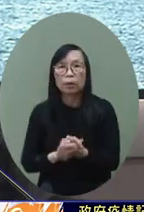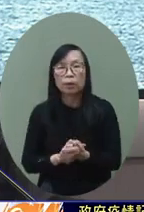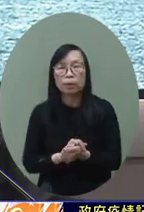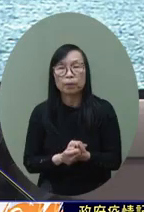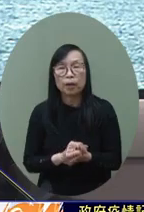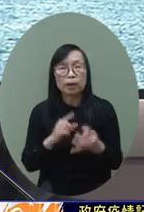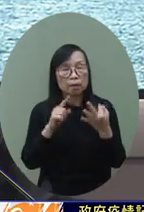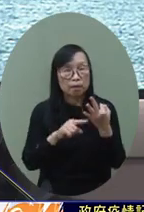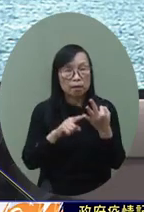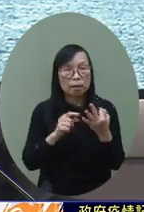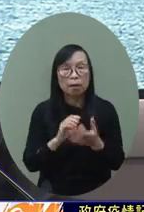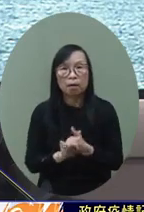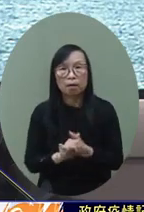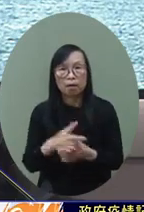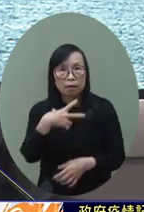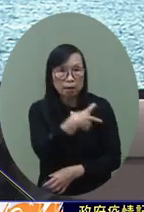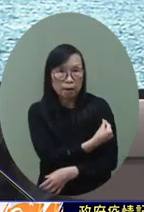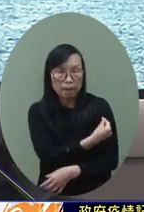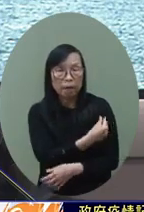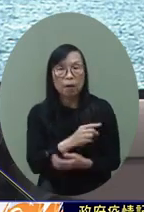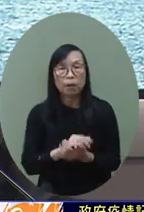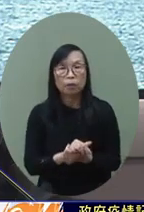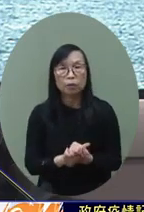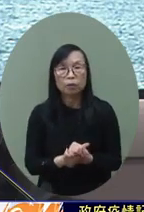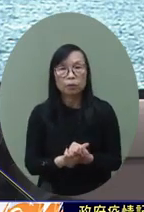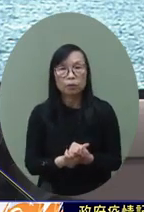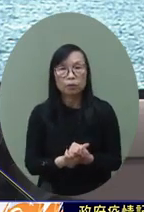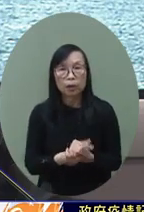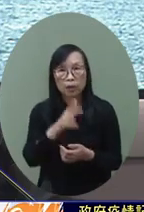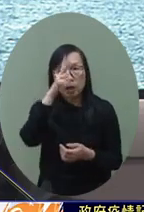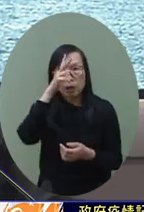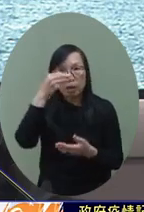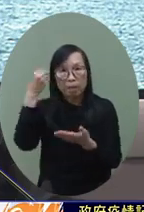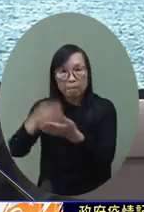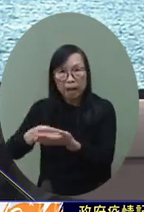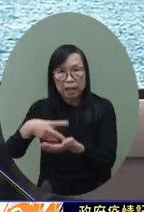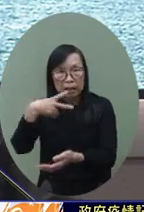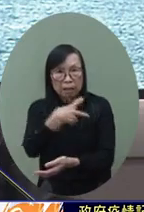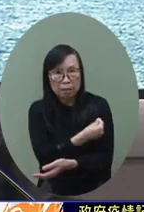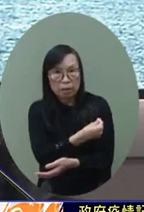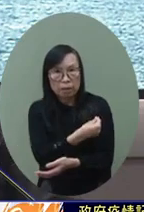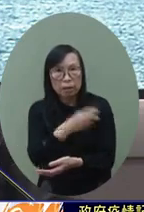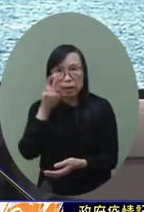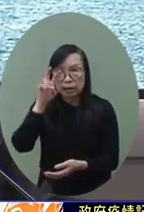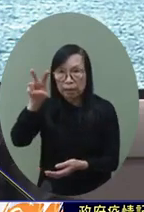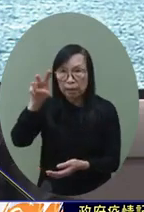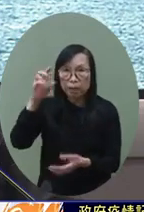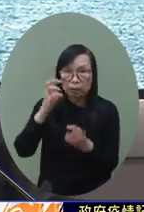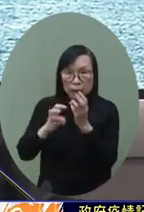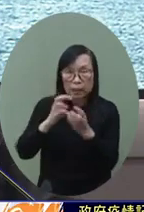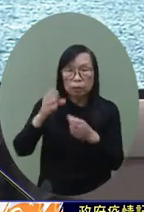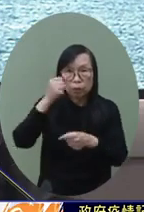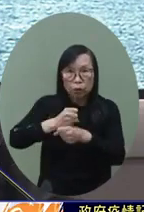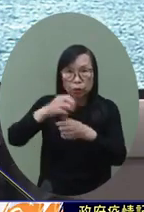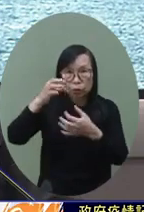咁第三就係疫苗。政府去採購呢啲疫苗咧，其中一個參考嘅資料就係嗰個製造商